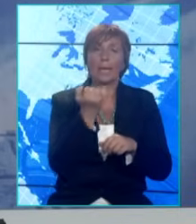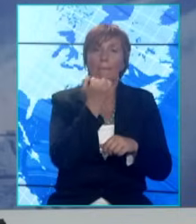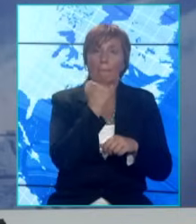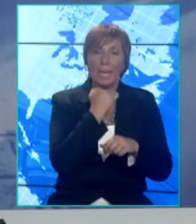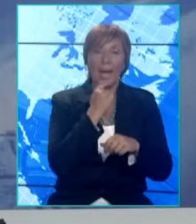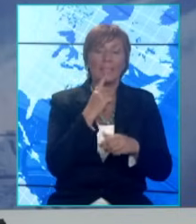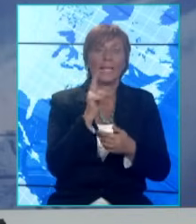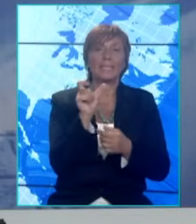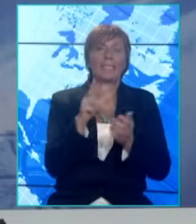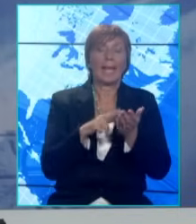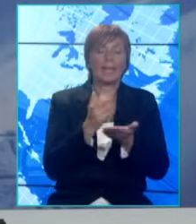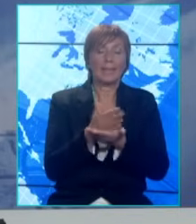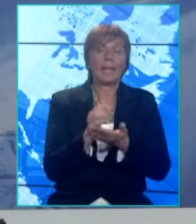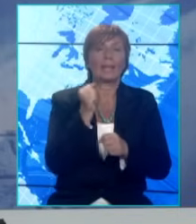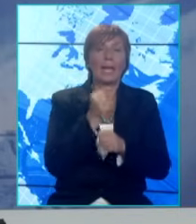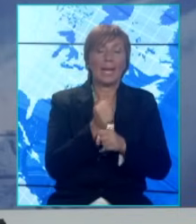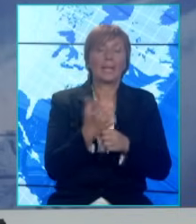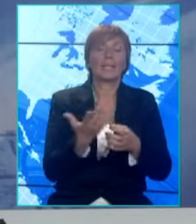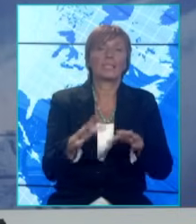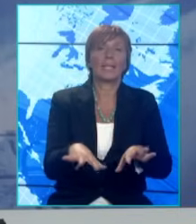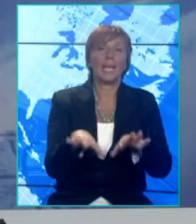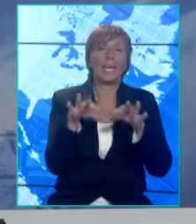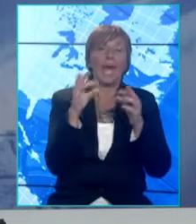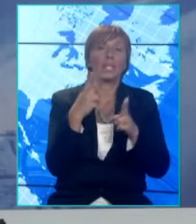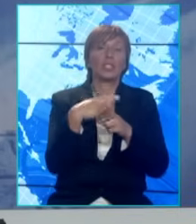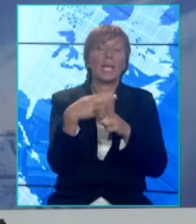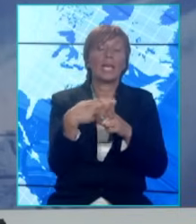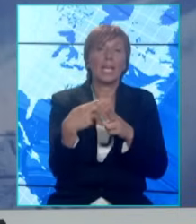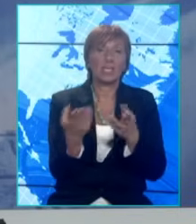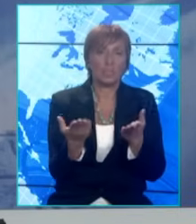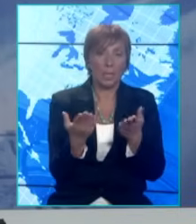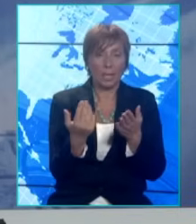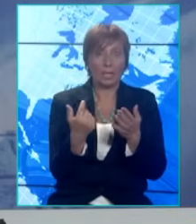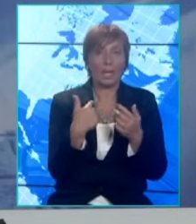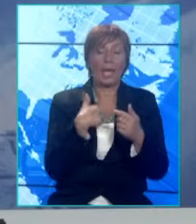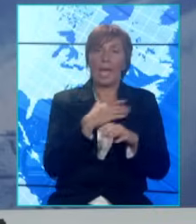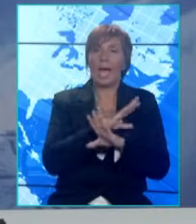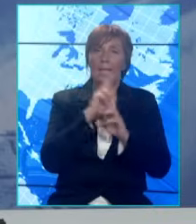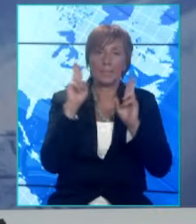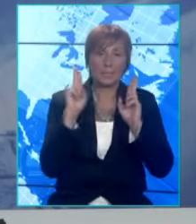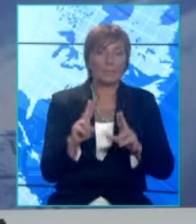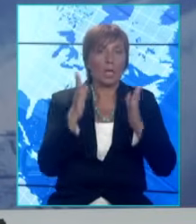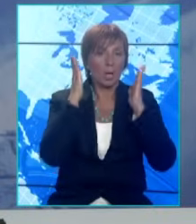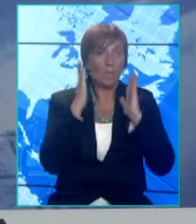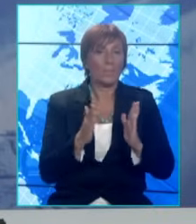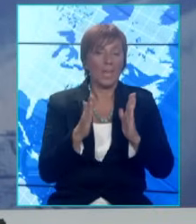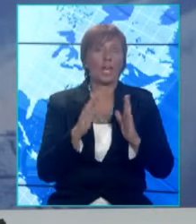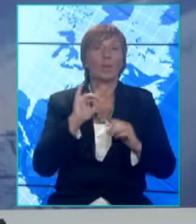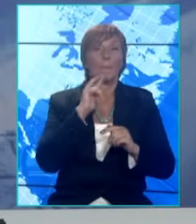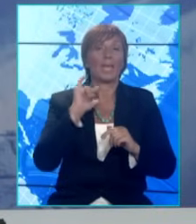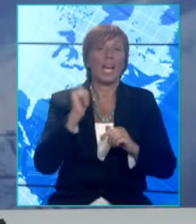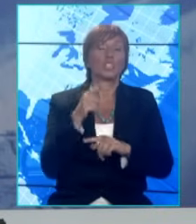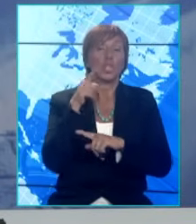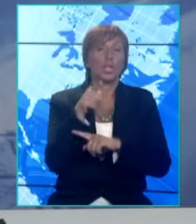iz entiteta radi na tome da se nađe rješenje. Ja uistinu vjerujem da će